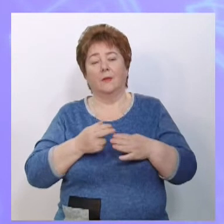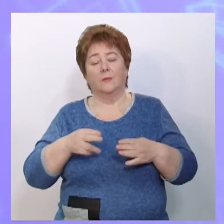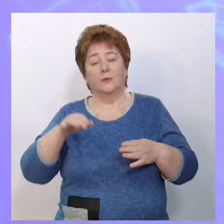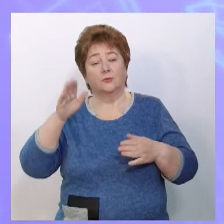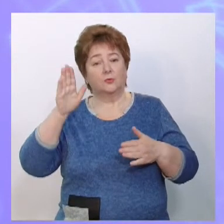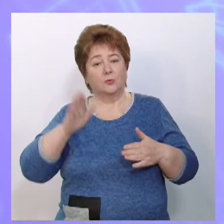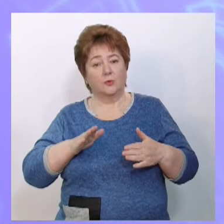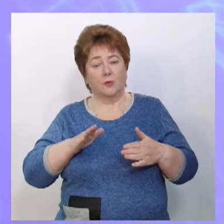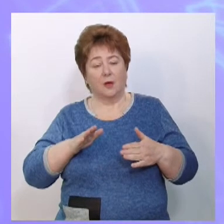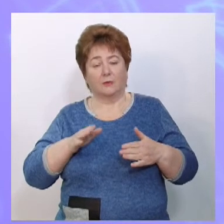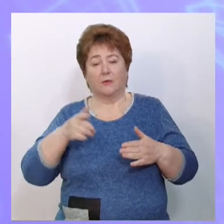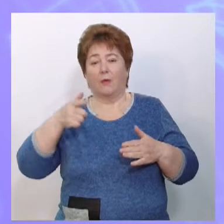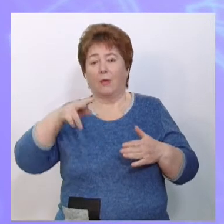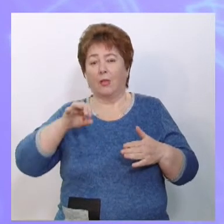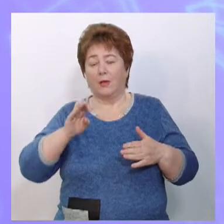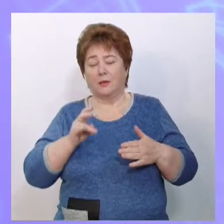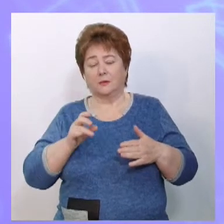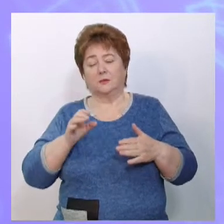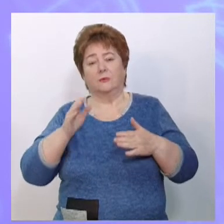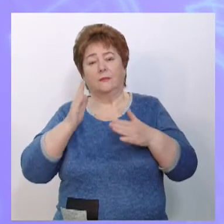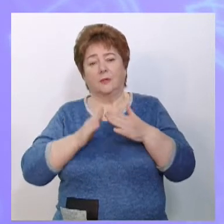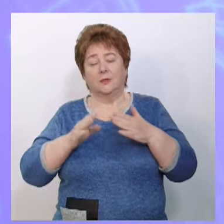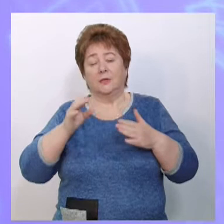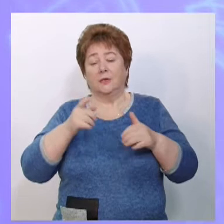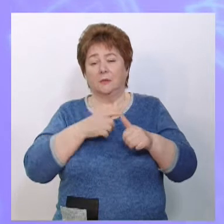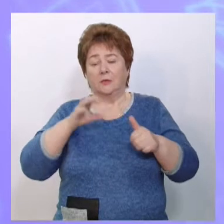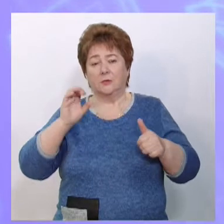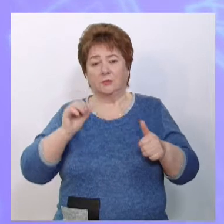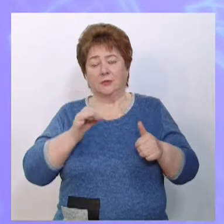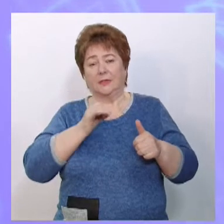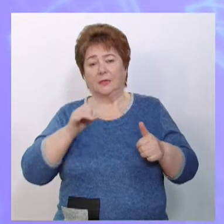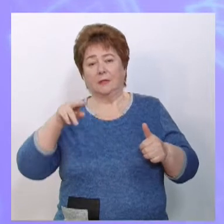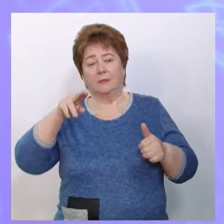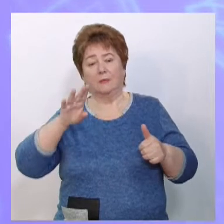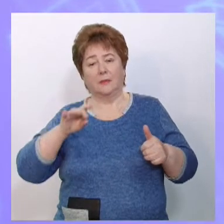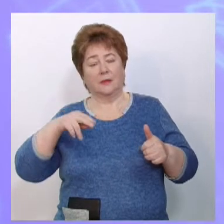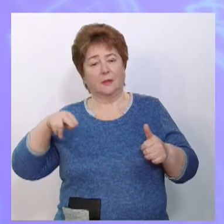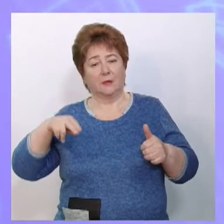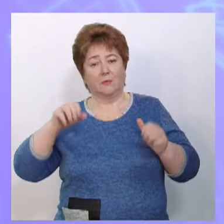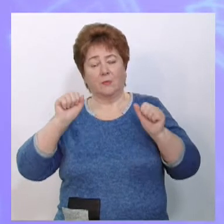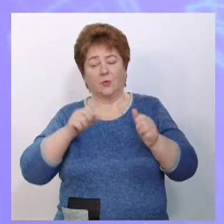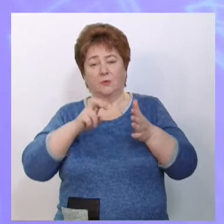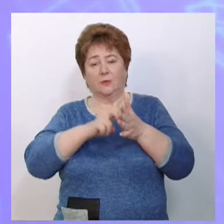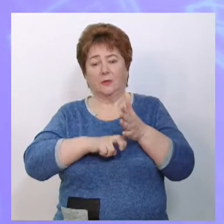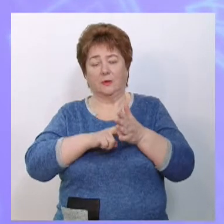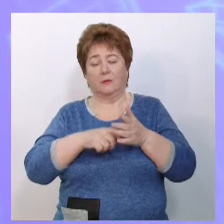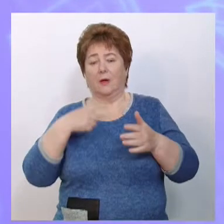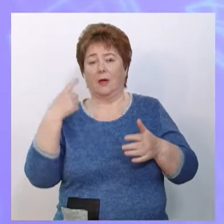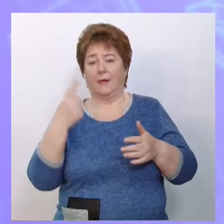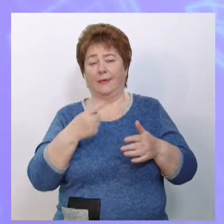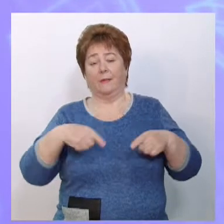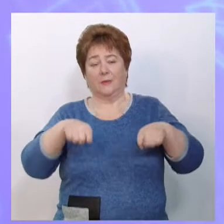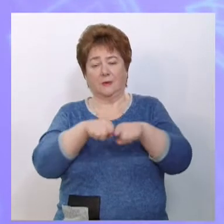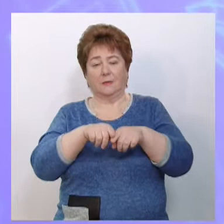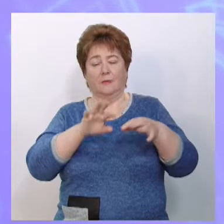Безударную гласную в окончании имени существительного и прилагательного можно проверить одним и